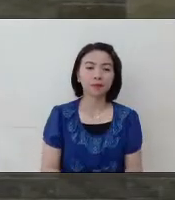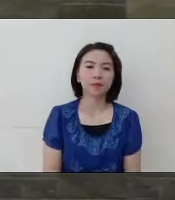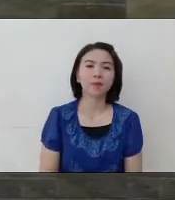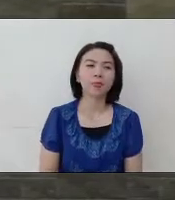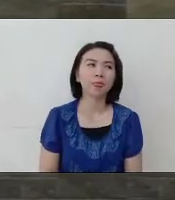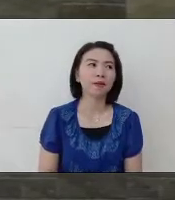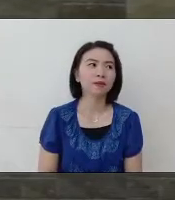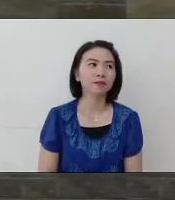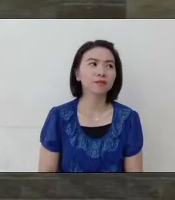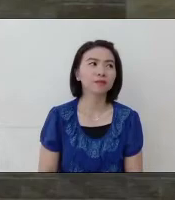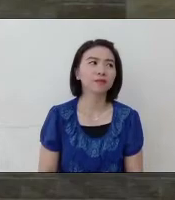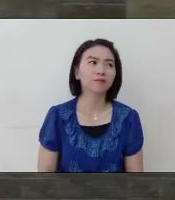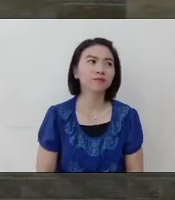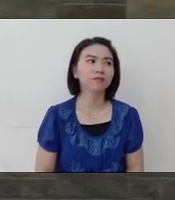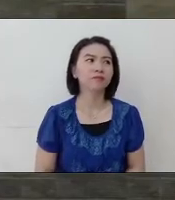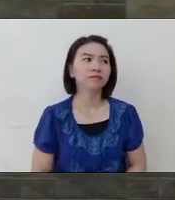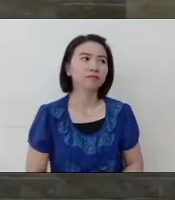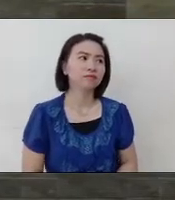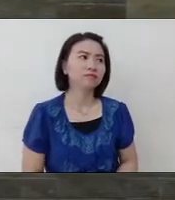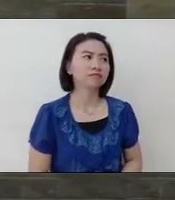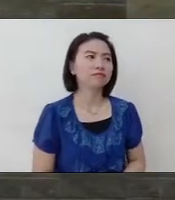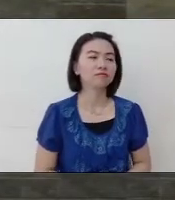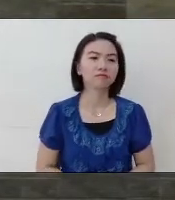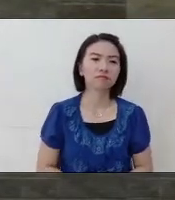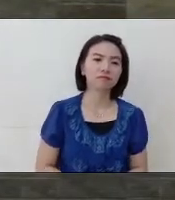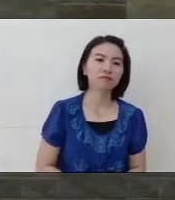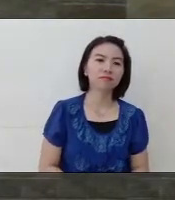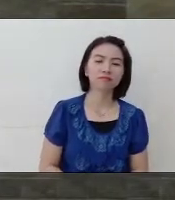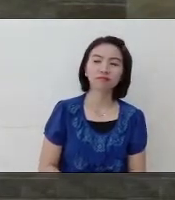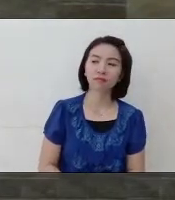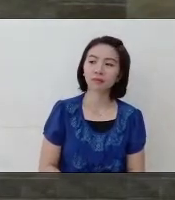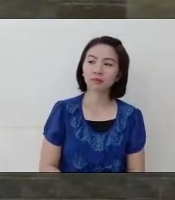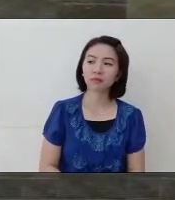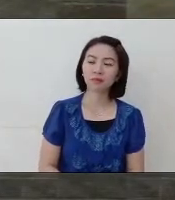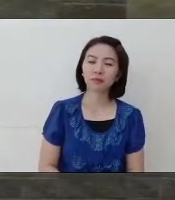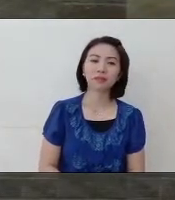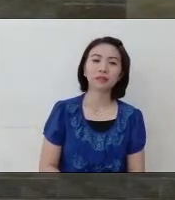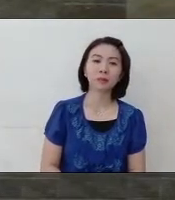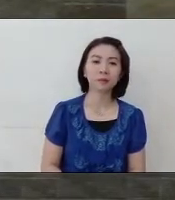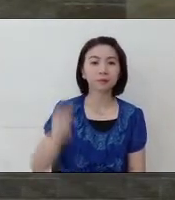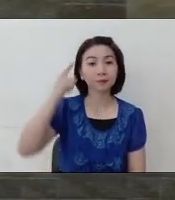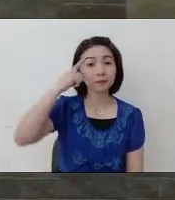Naunawaan ba ng lahat, mga kapatid? Alright. Thinking,